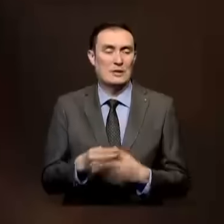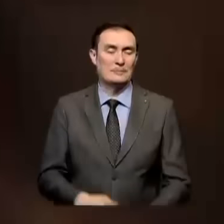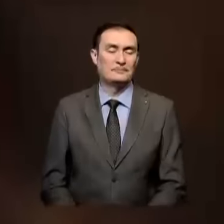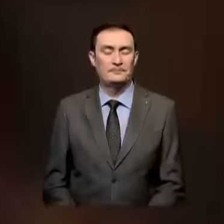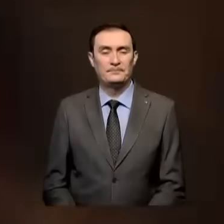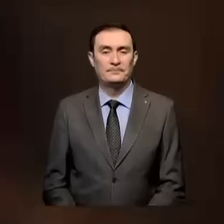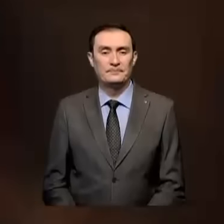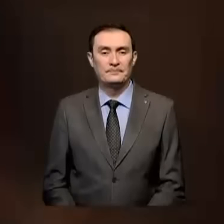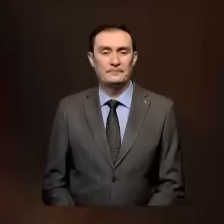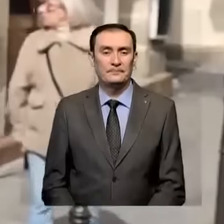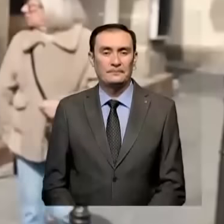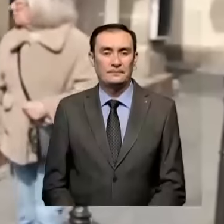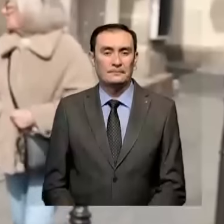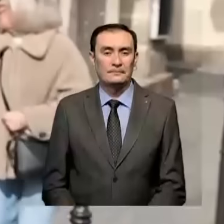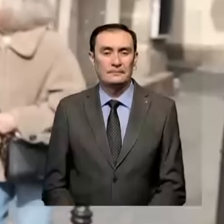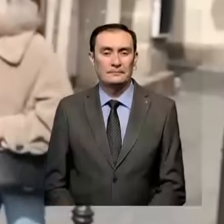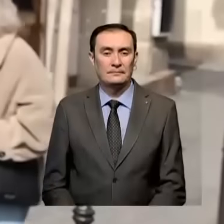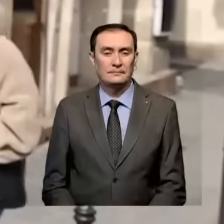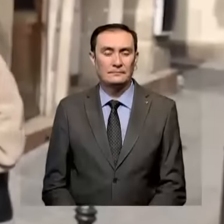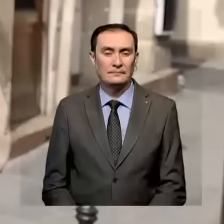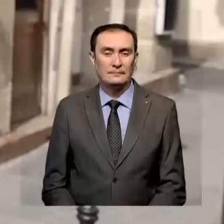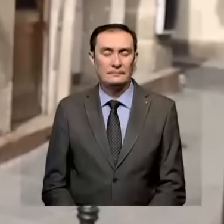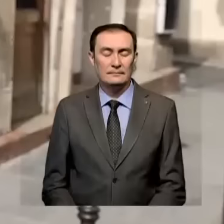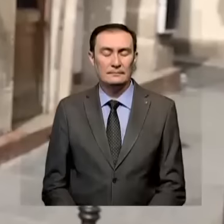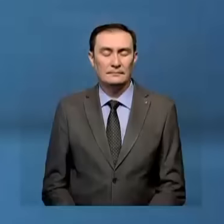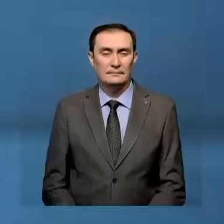Сыздыкова, Руслан Умиржан, 24KZ, Париж, Франция.